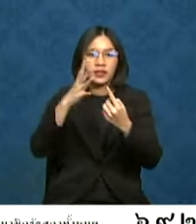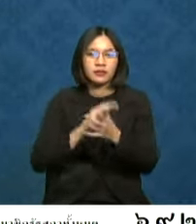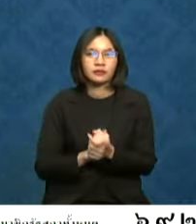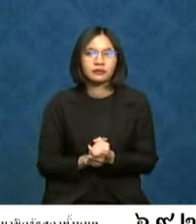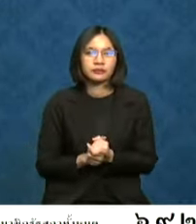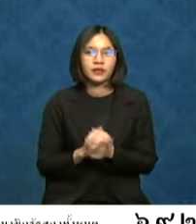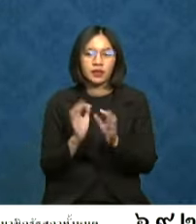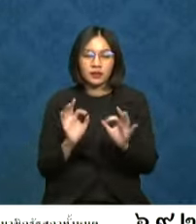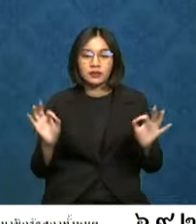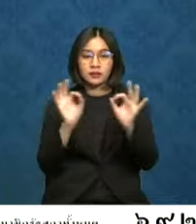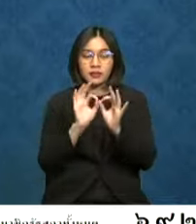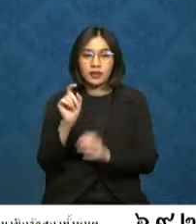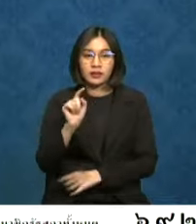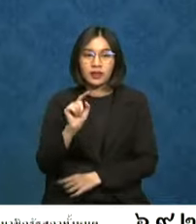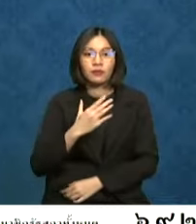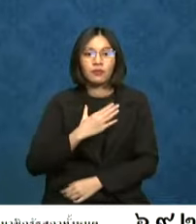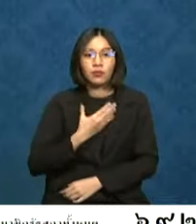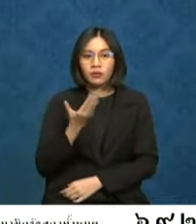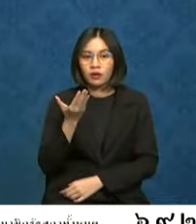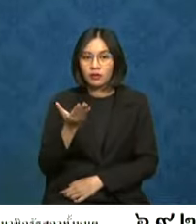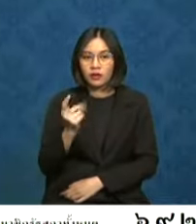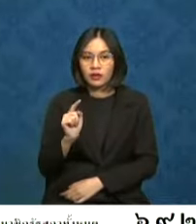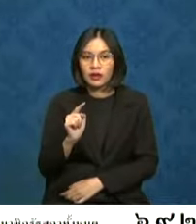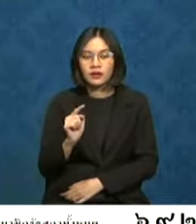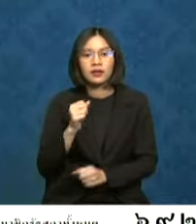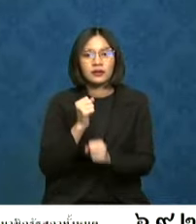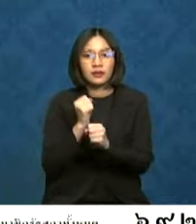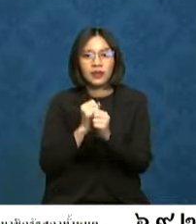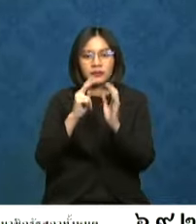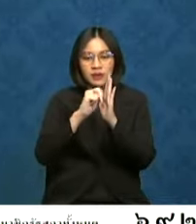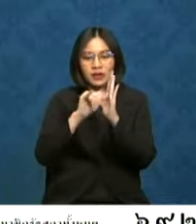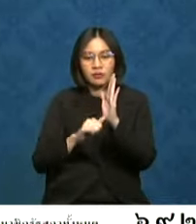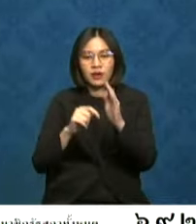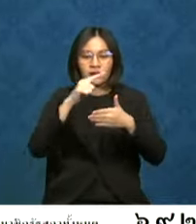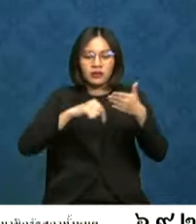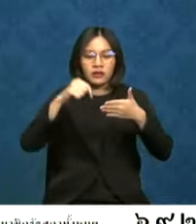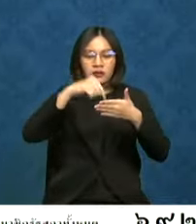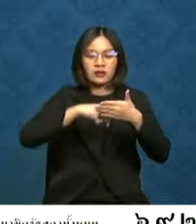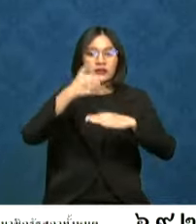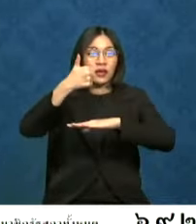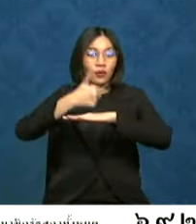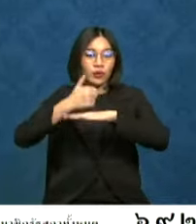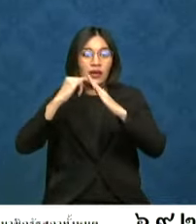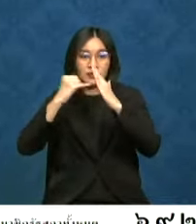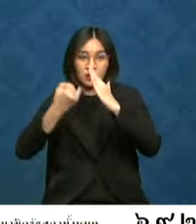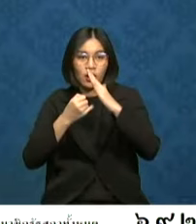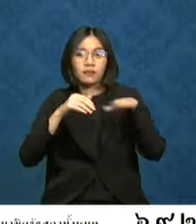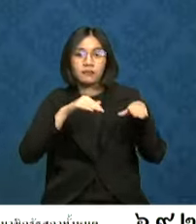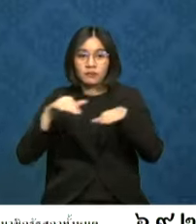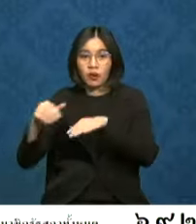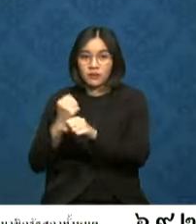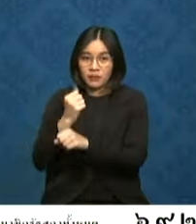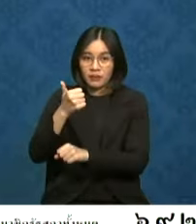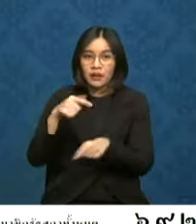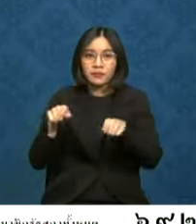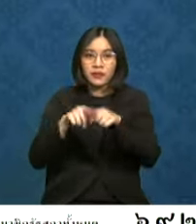อย่างน้อยที่สุดนะครับผมก็ขอให้ท่านทำนโยบายเรองการเลือกตั้งผู้วาใจหวัที่พ้อมได้ไครับอย่ท